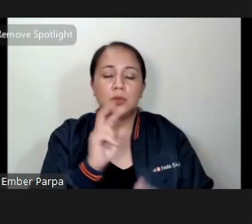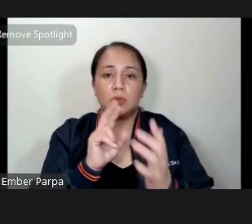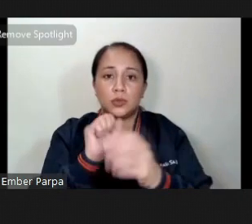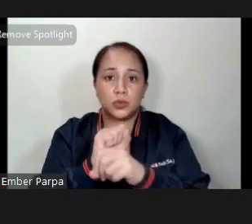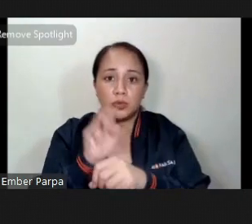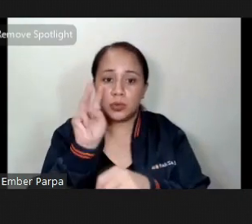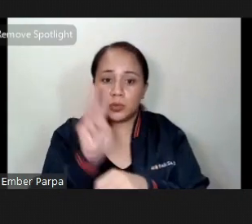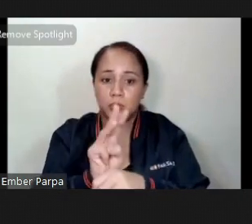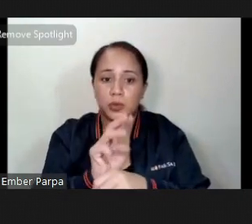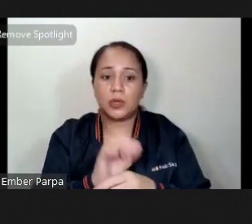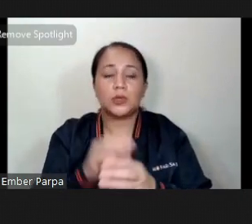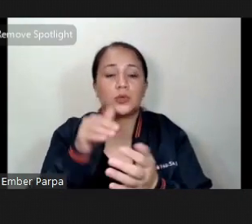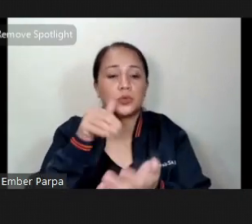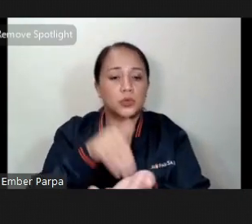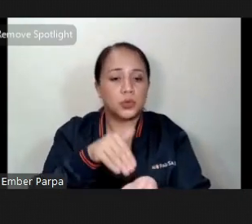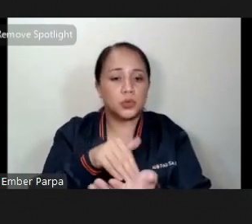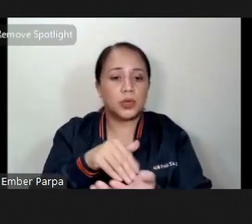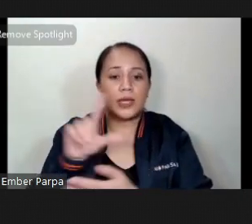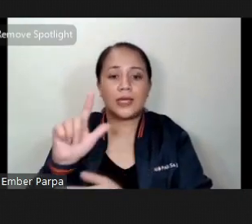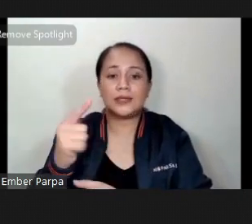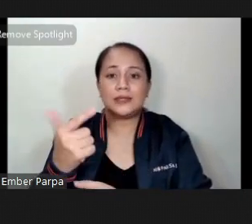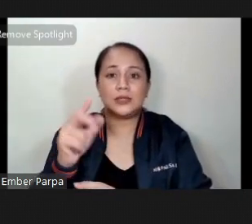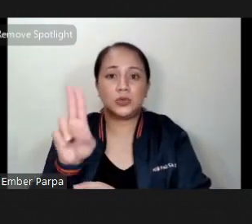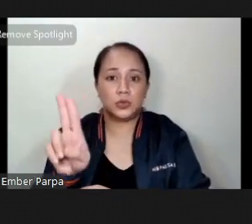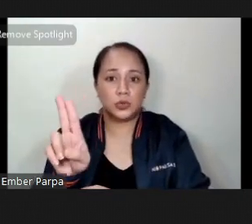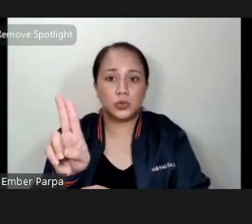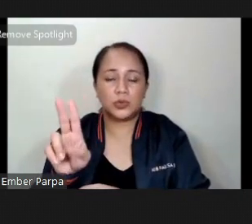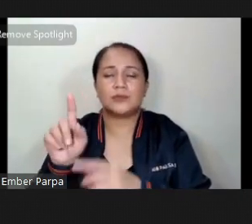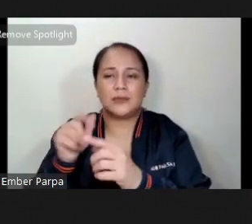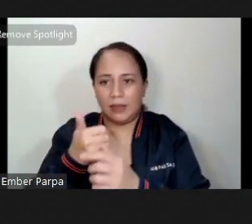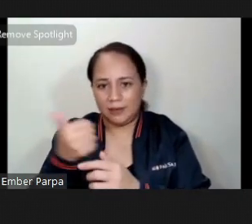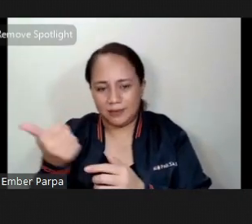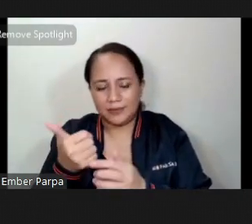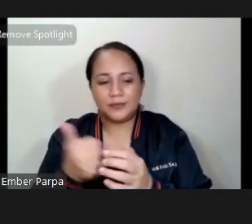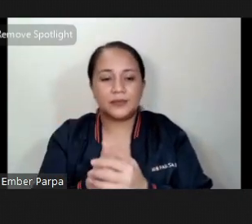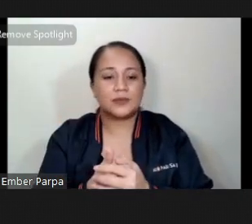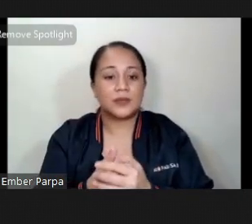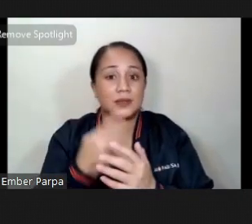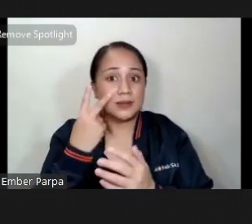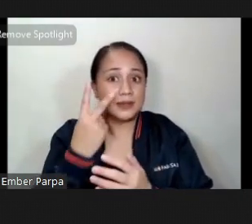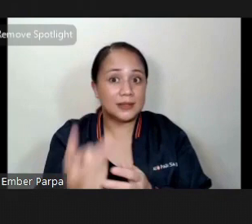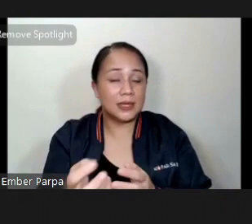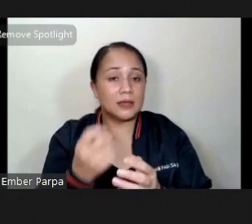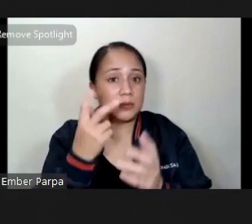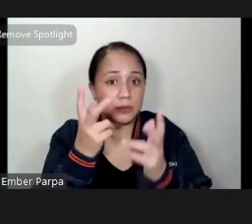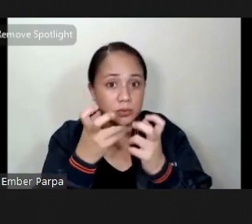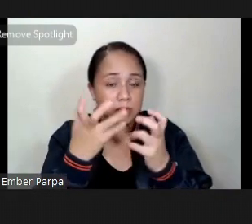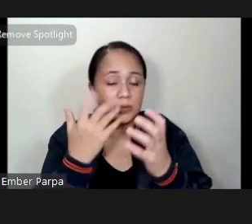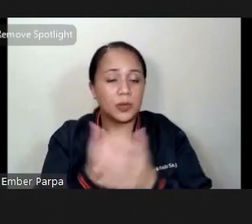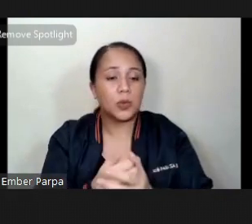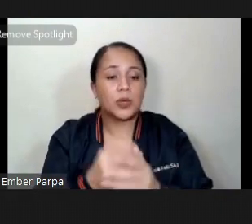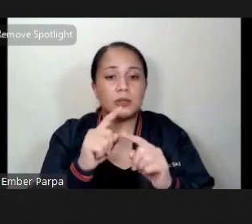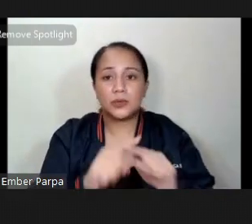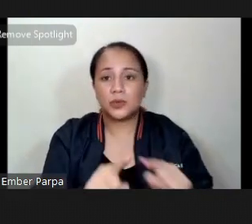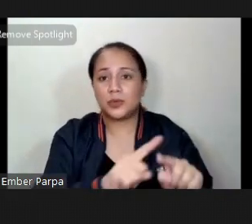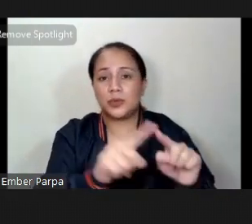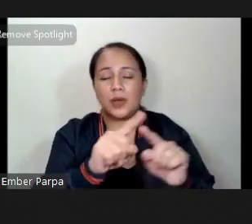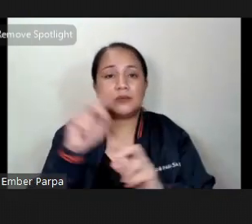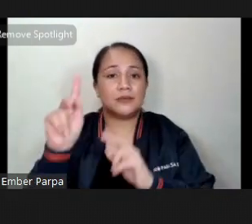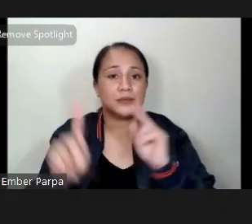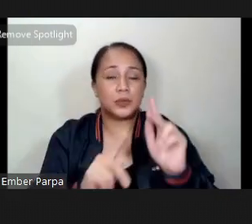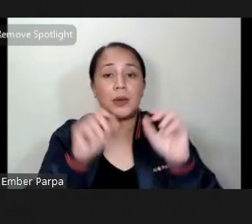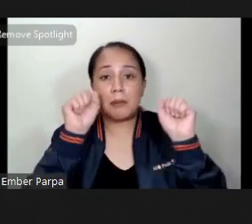social worker, doctor, LGUs, at iba pa. So ayan, narinig na natin ang mga iba't ibang taong